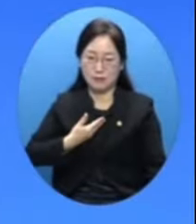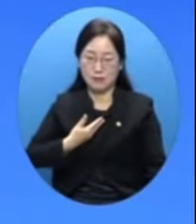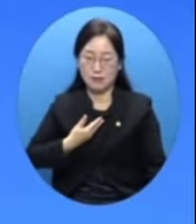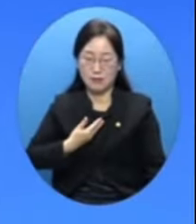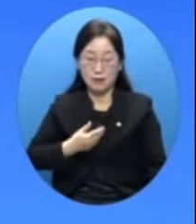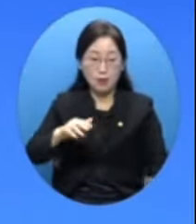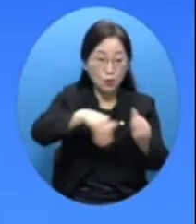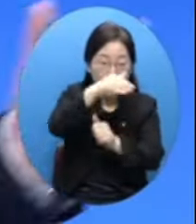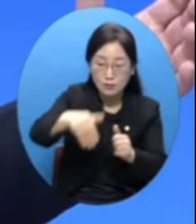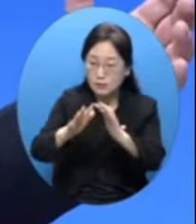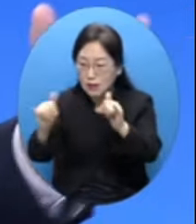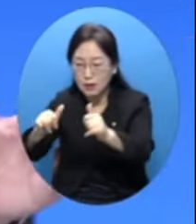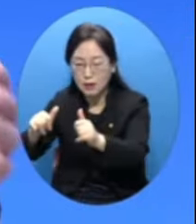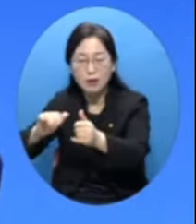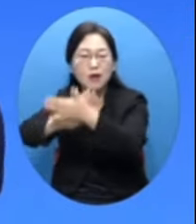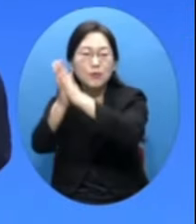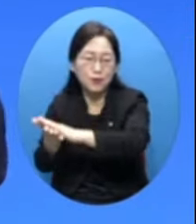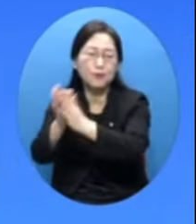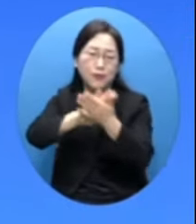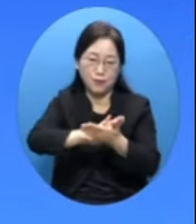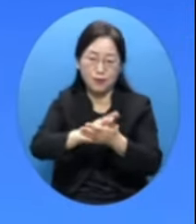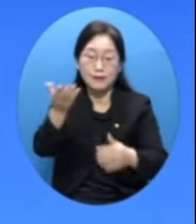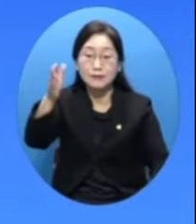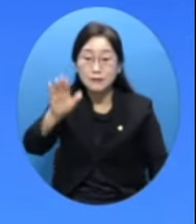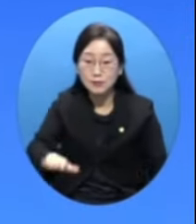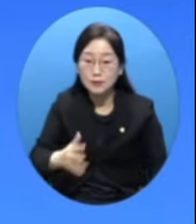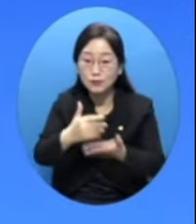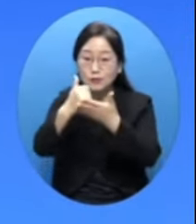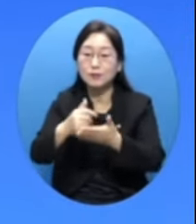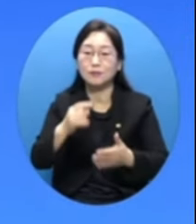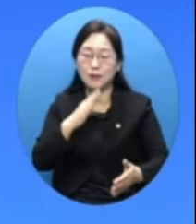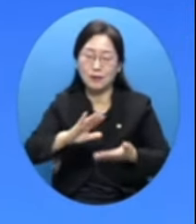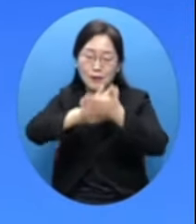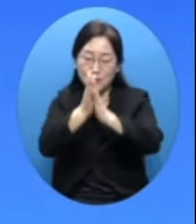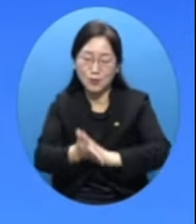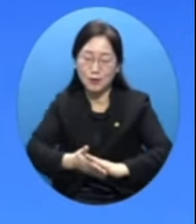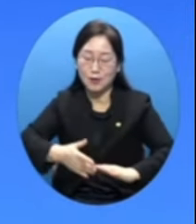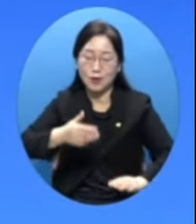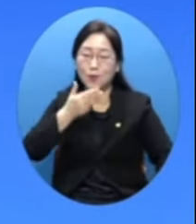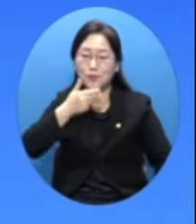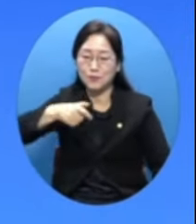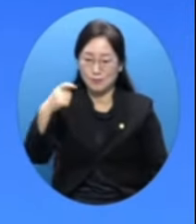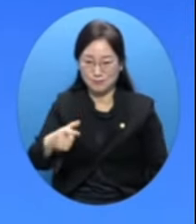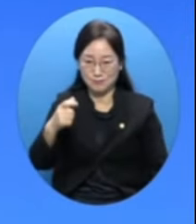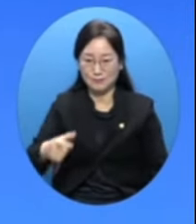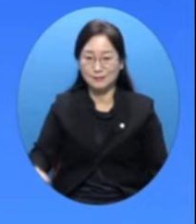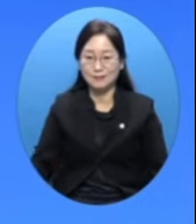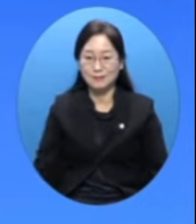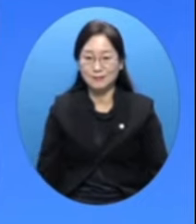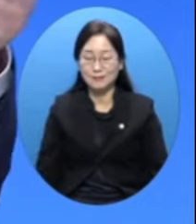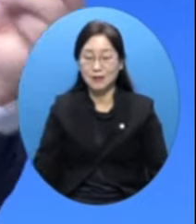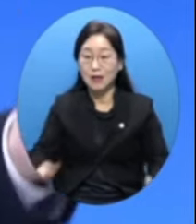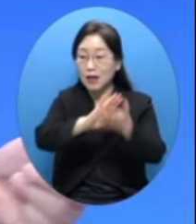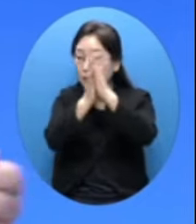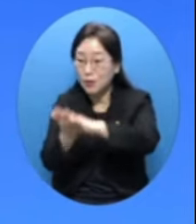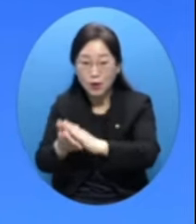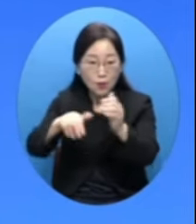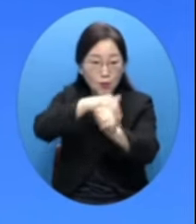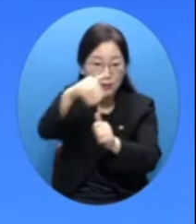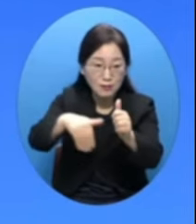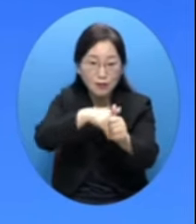변하고 사람도 변하고 다 변합니다. 그러나 우리 주님만 변하지 아니하십니다. 변하는